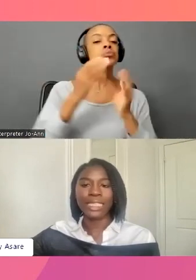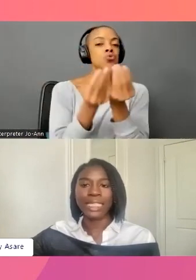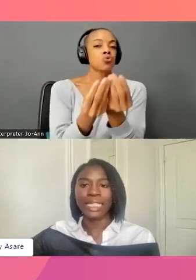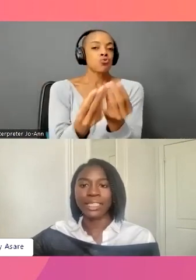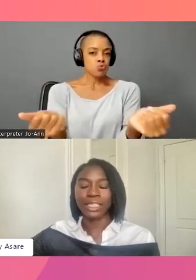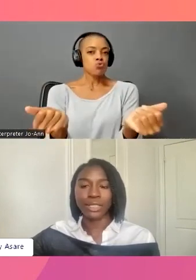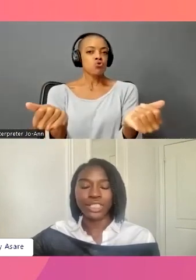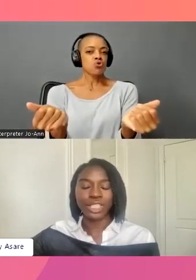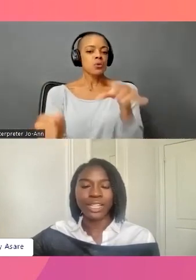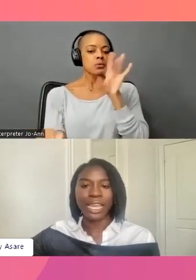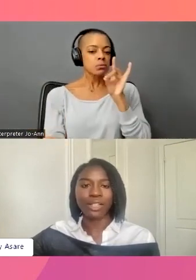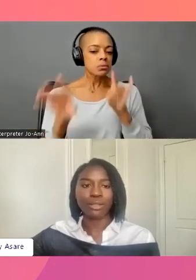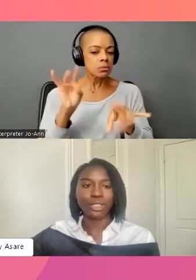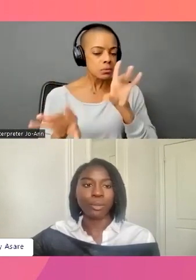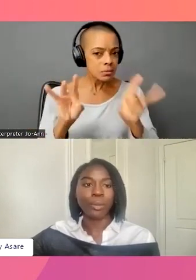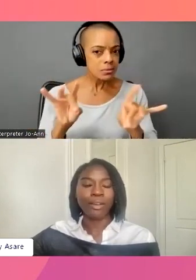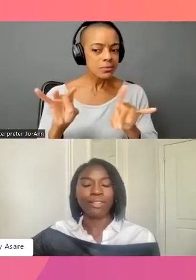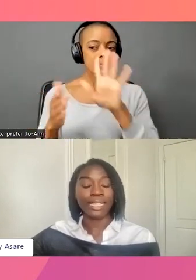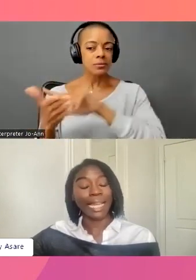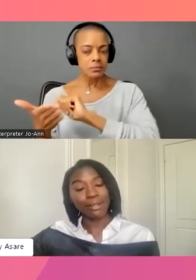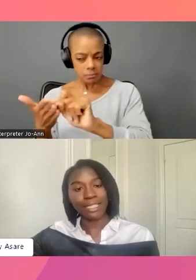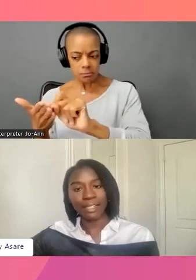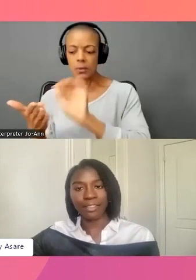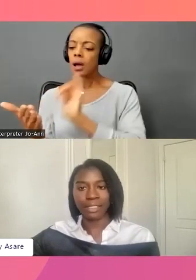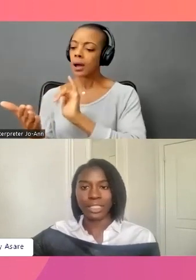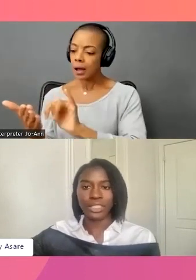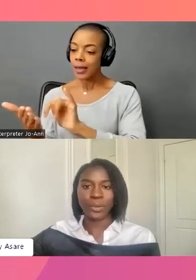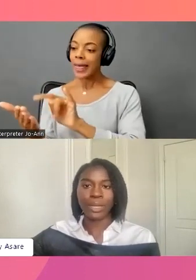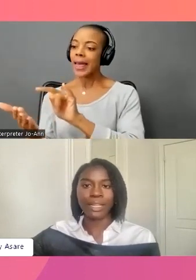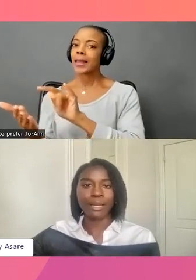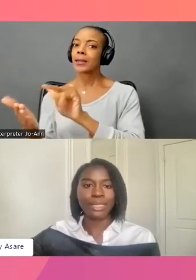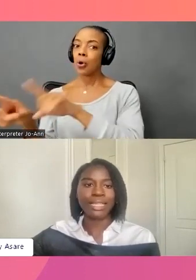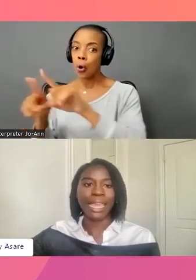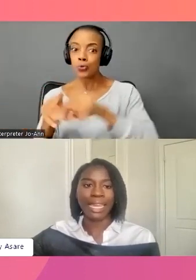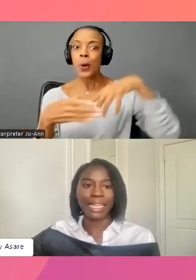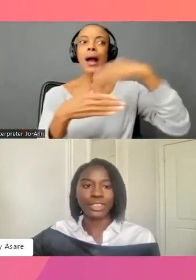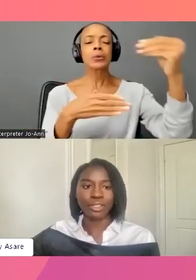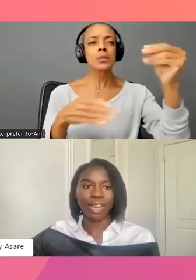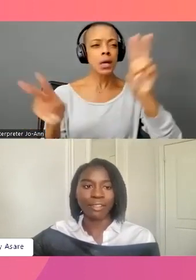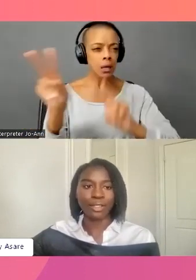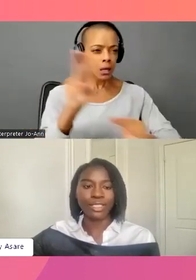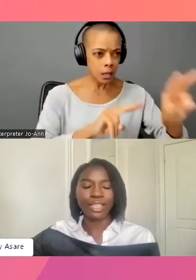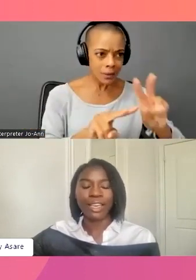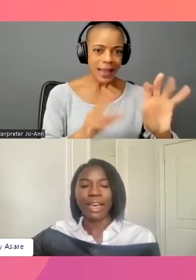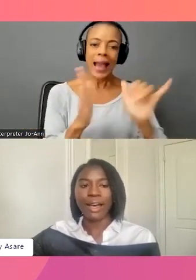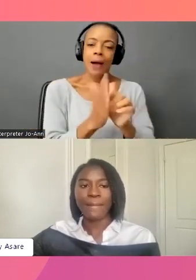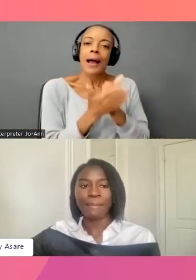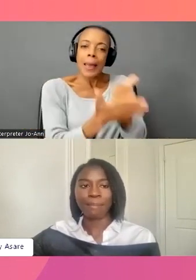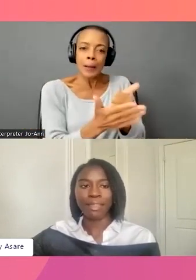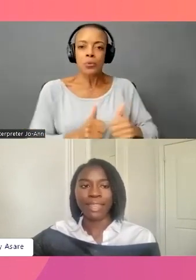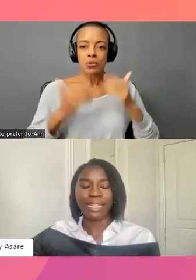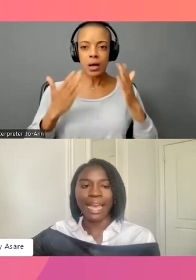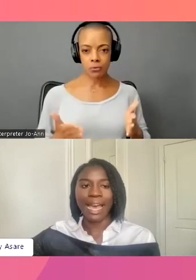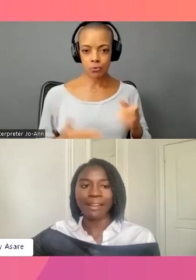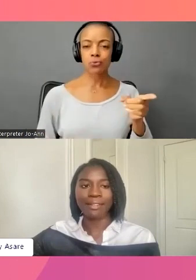traumatismes, dirigées par les survivantes et nos conclusions provenant de la littérature et de l'extérieur